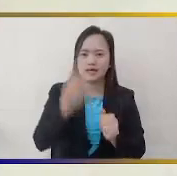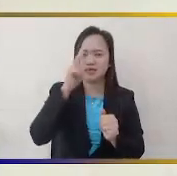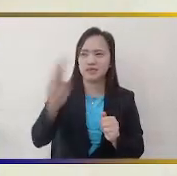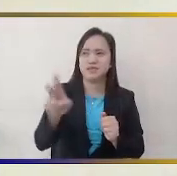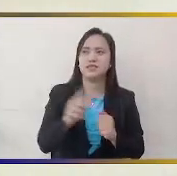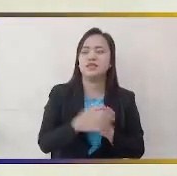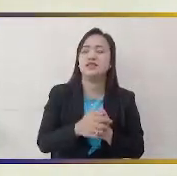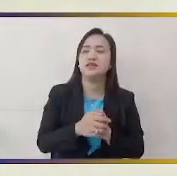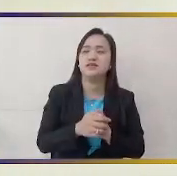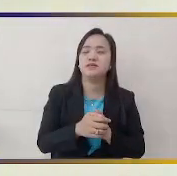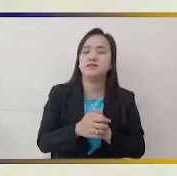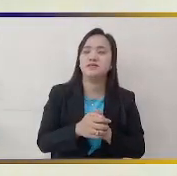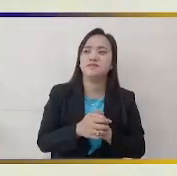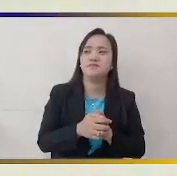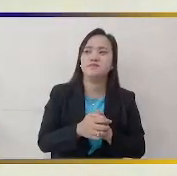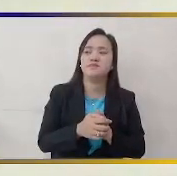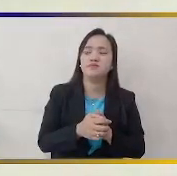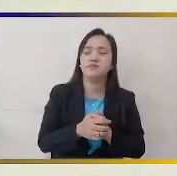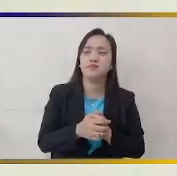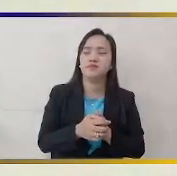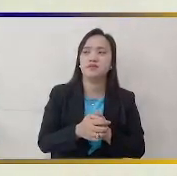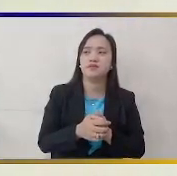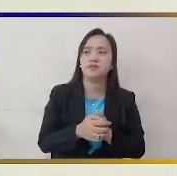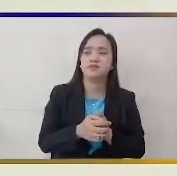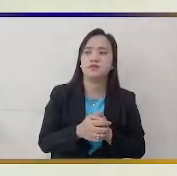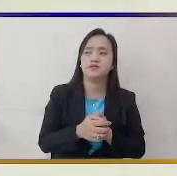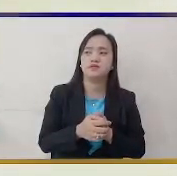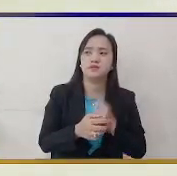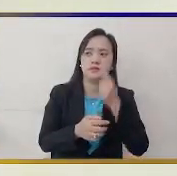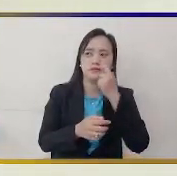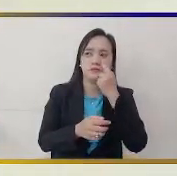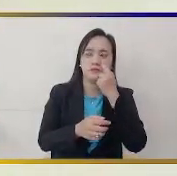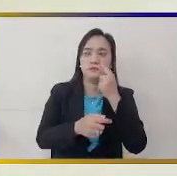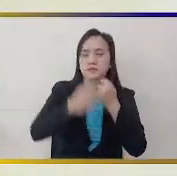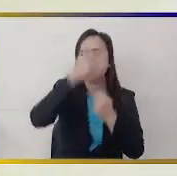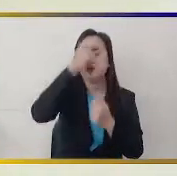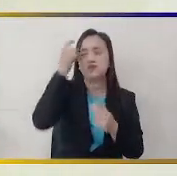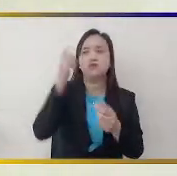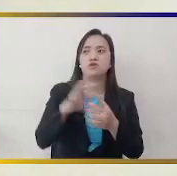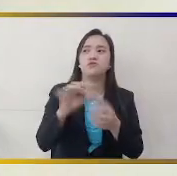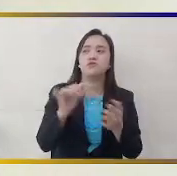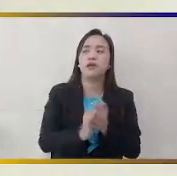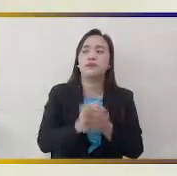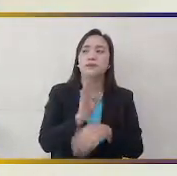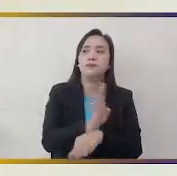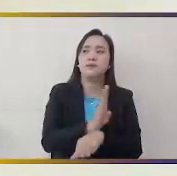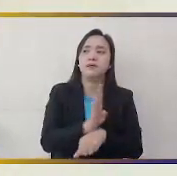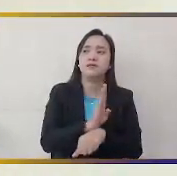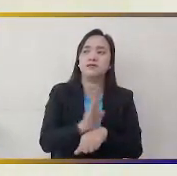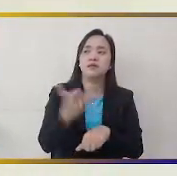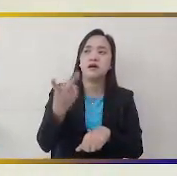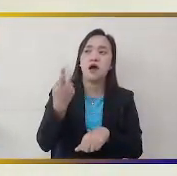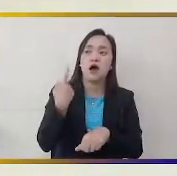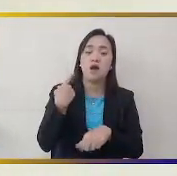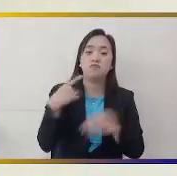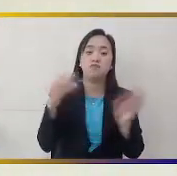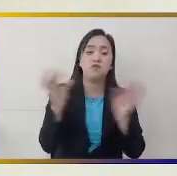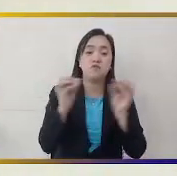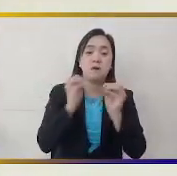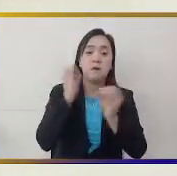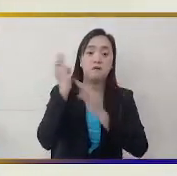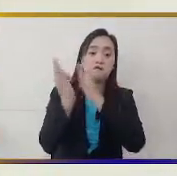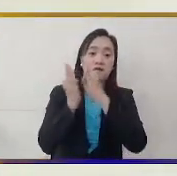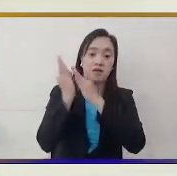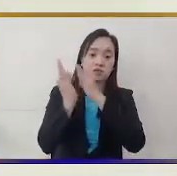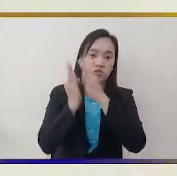yung pagpapala na yon dahil sa aking kabisihan na na nawawala na ako sa Fellowship no